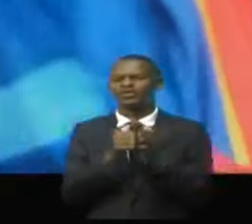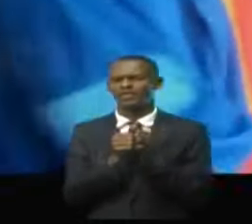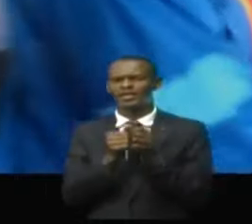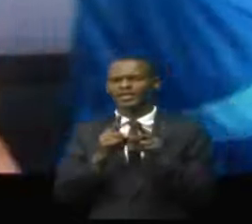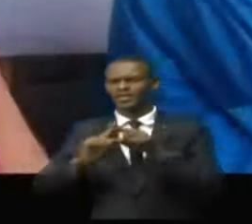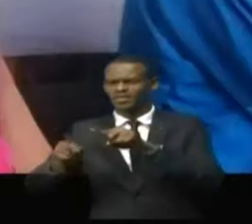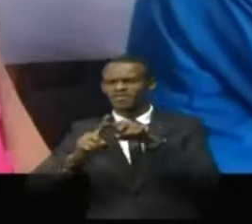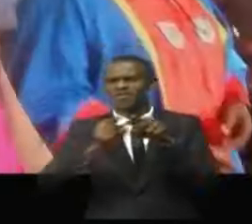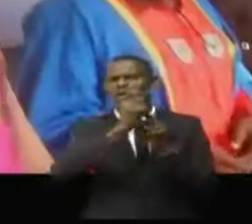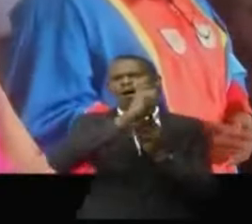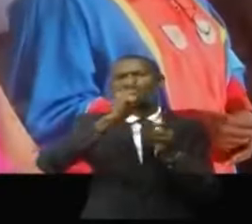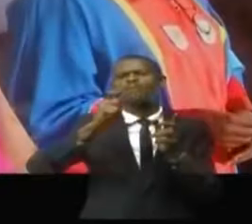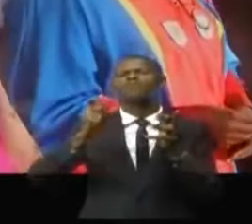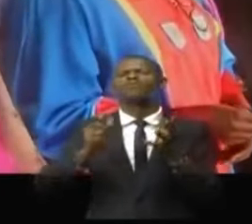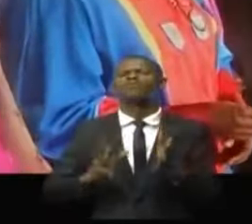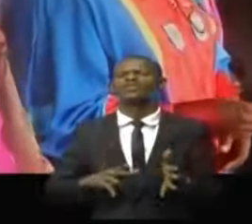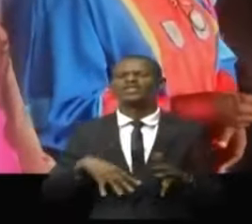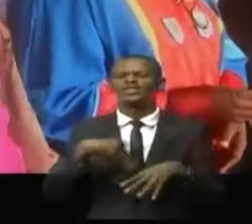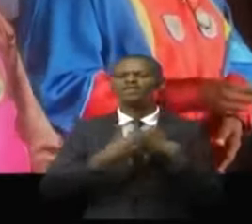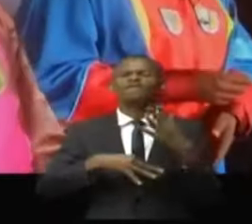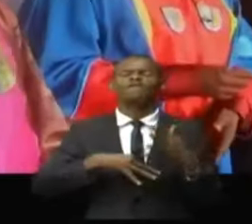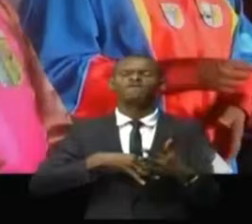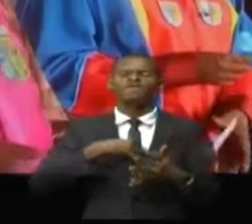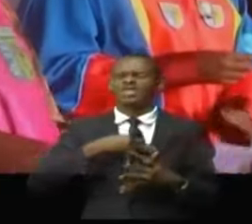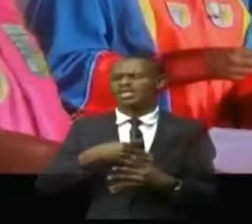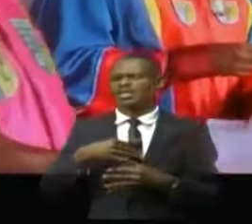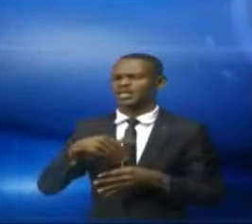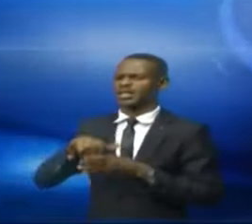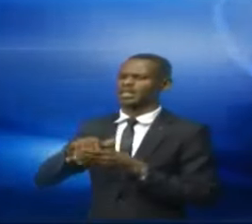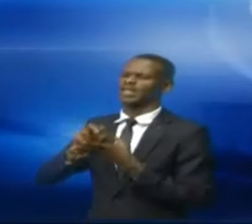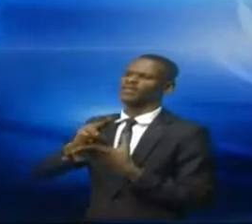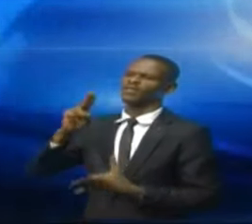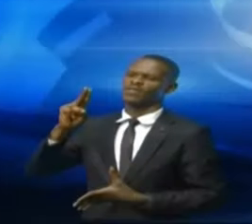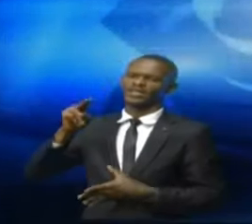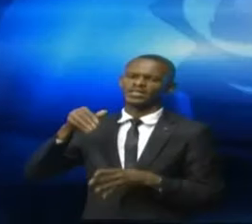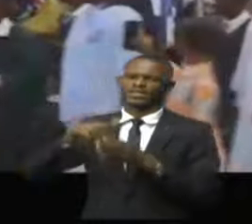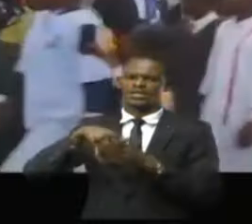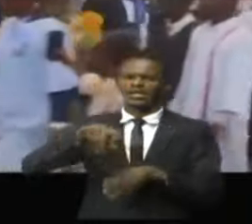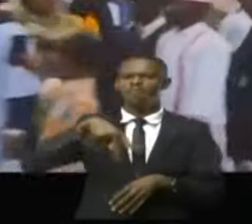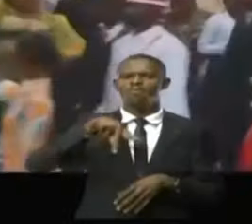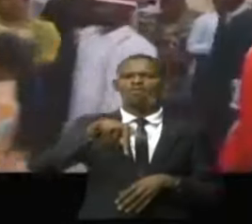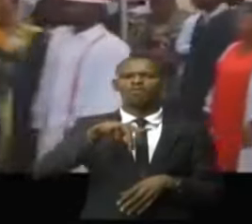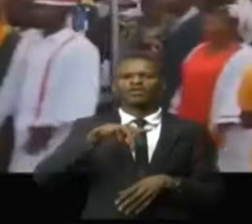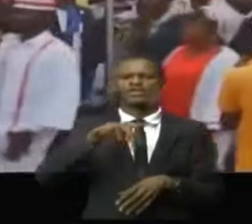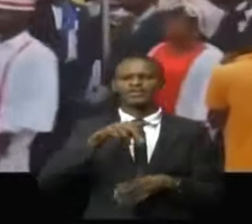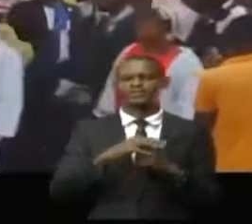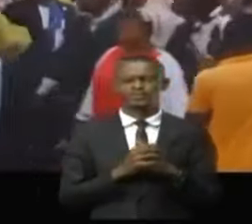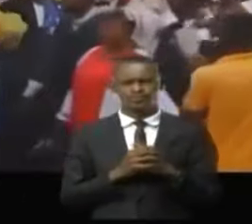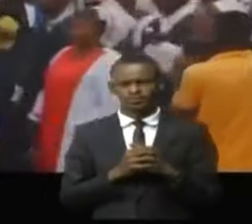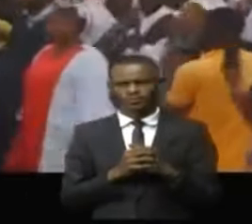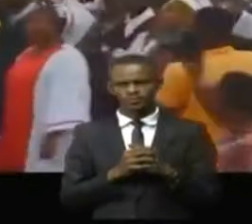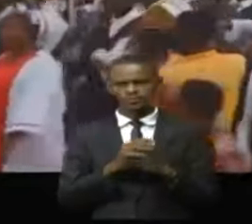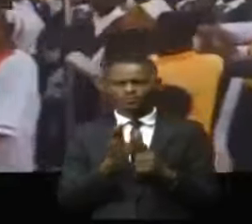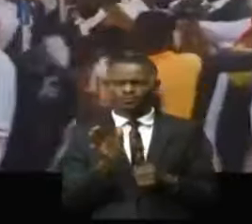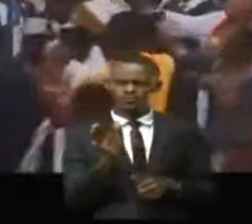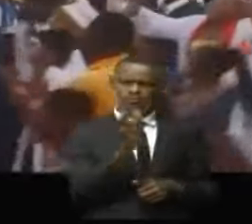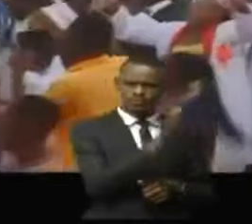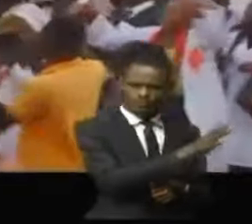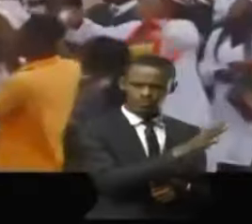la fierté de cet établissement et de la province du Sankuru. La collation des grades académiques pour les